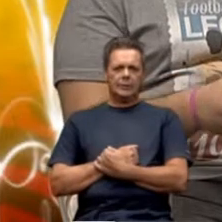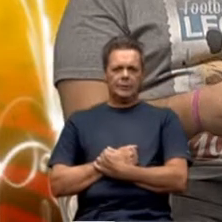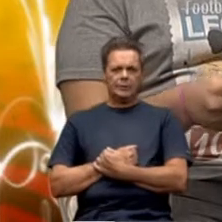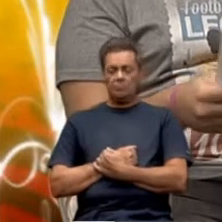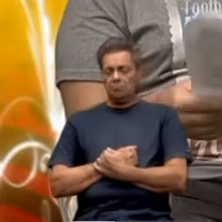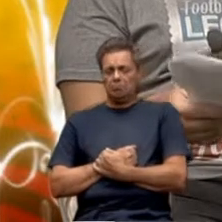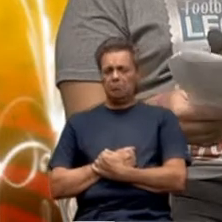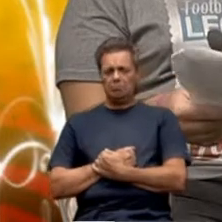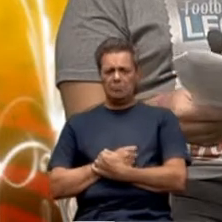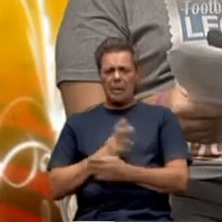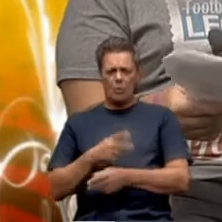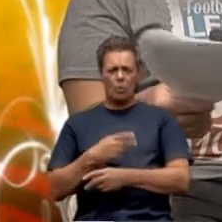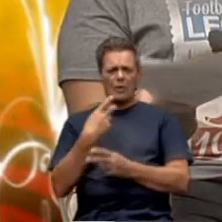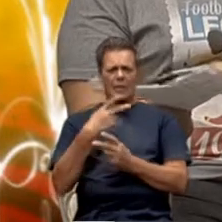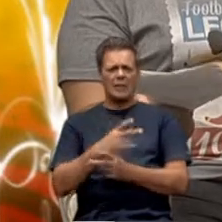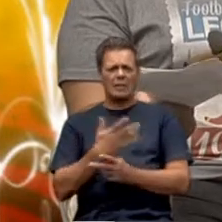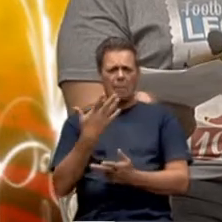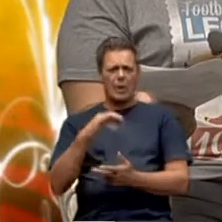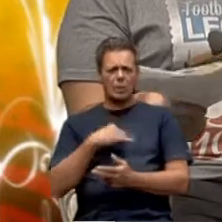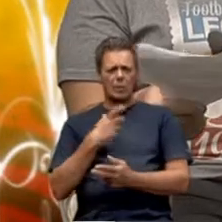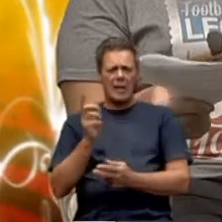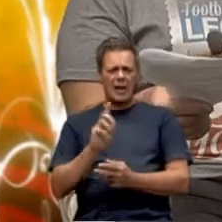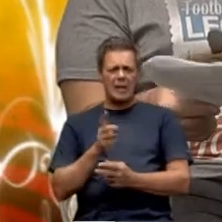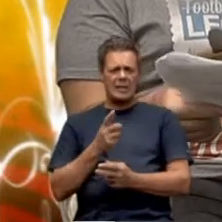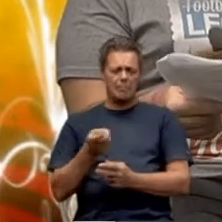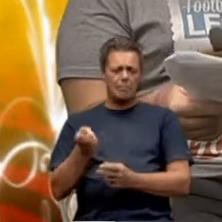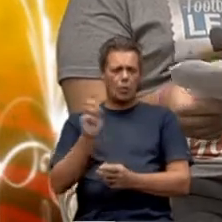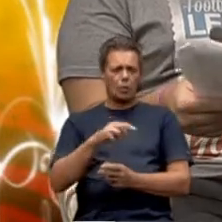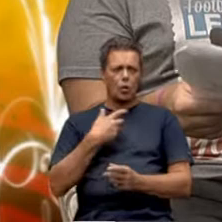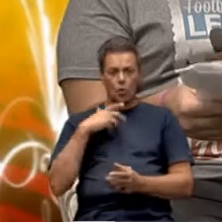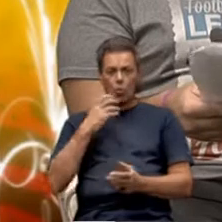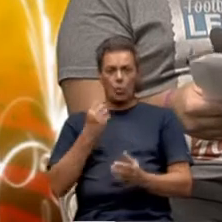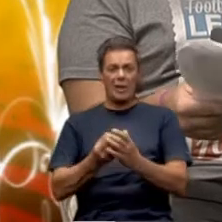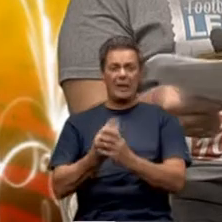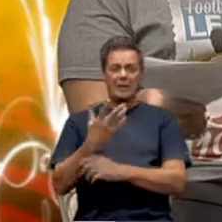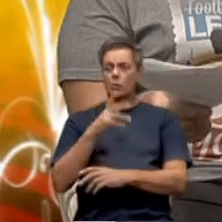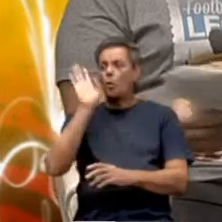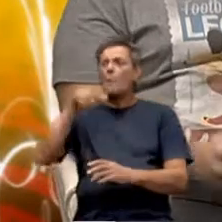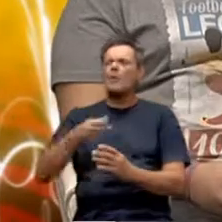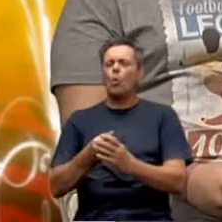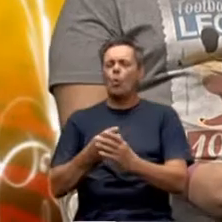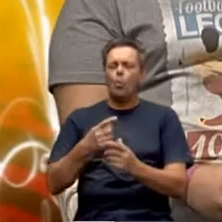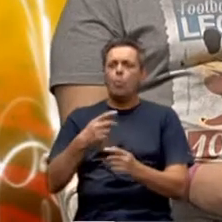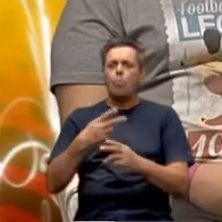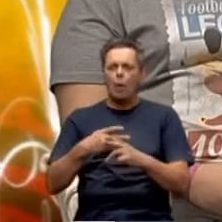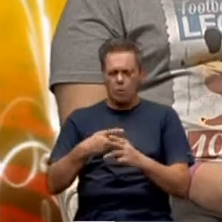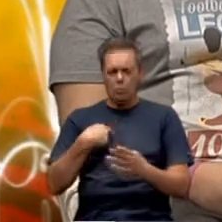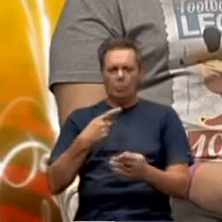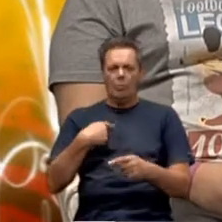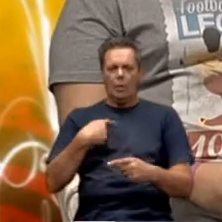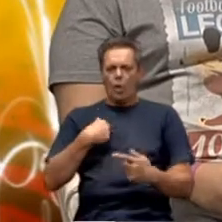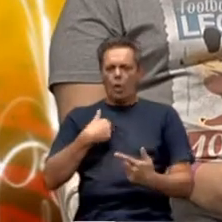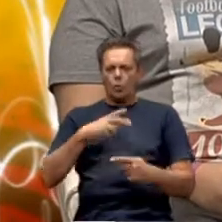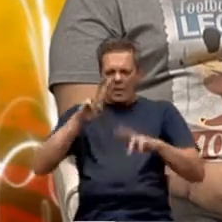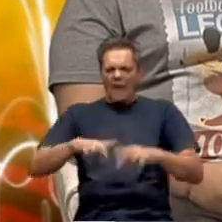ponovo vratiti na ovo da 5 godina se nisam usudio doći u kresnicu i u bolnicu. To je posljedica. Da, to sve